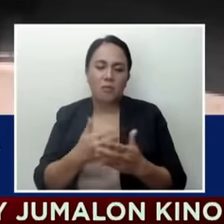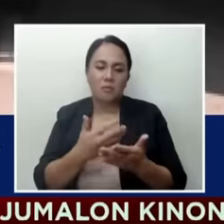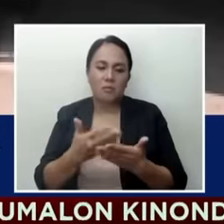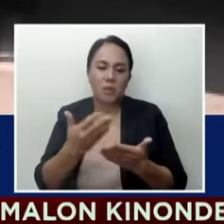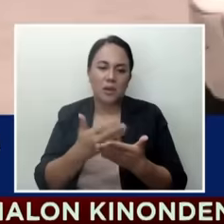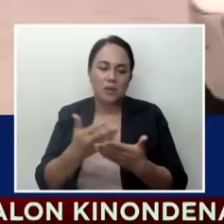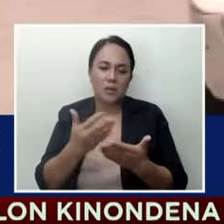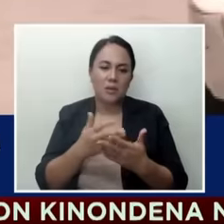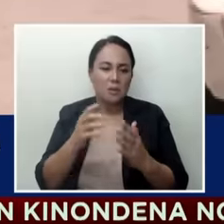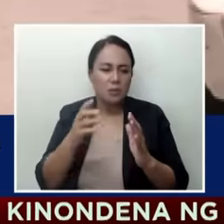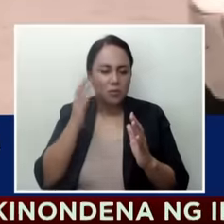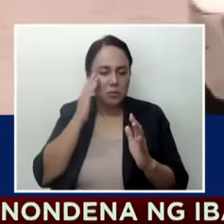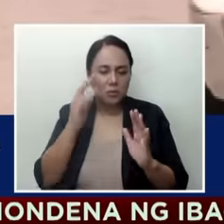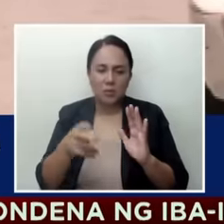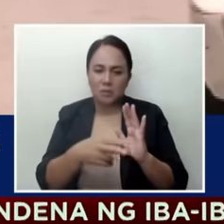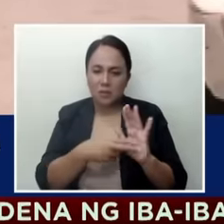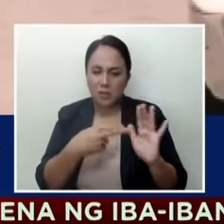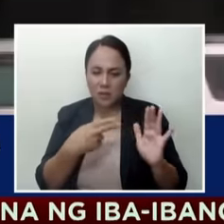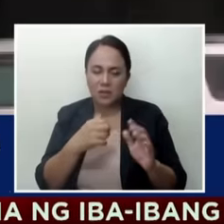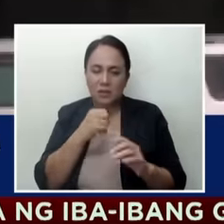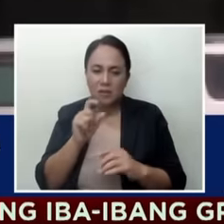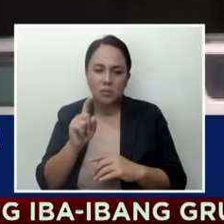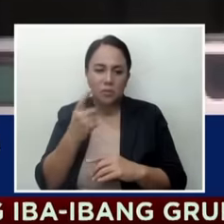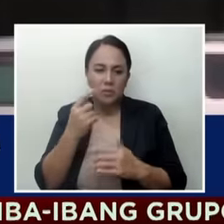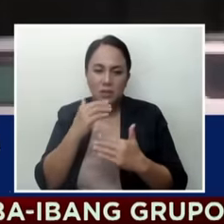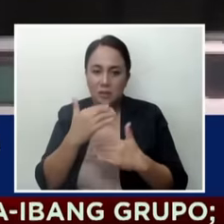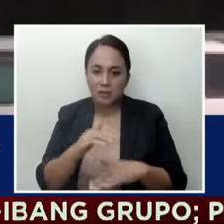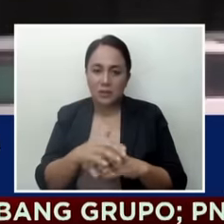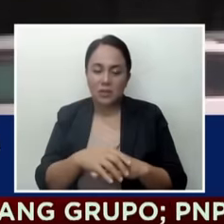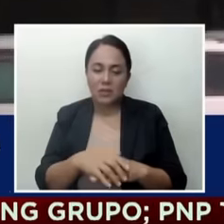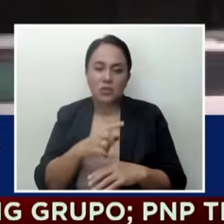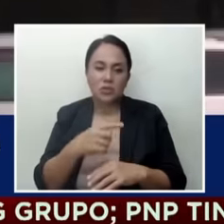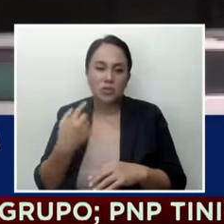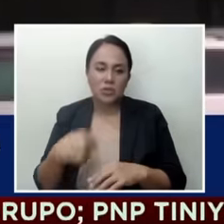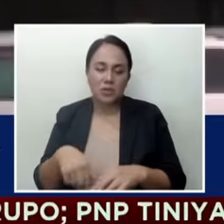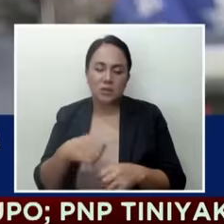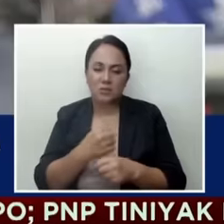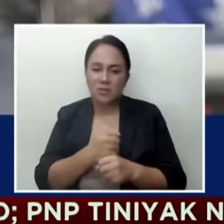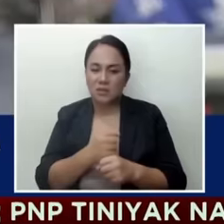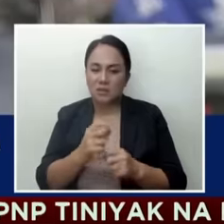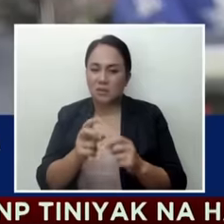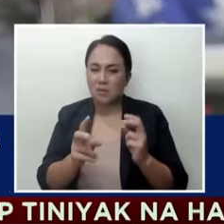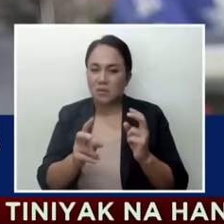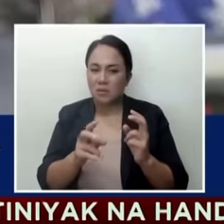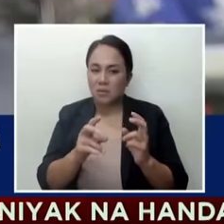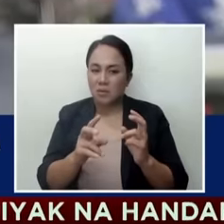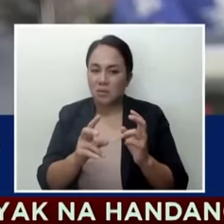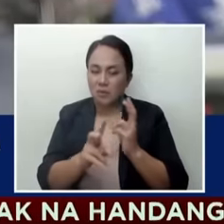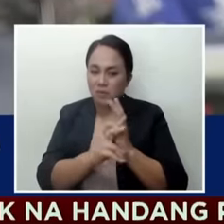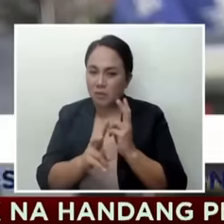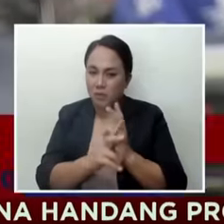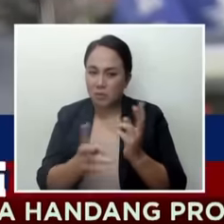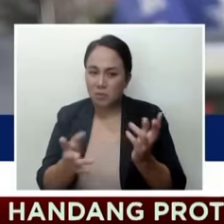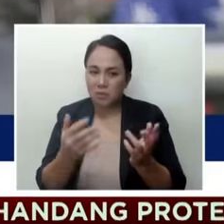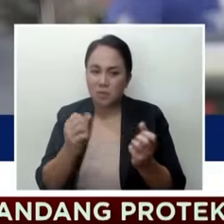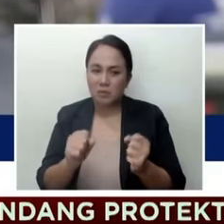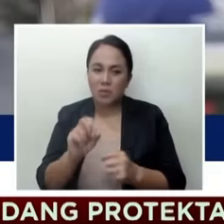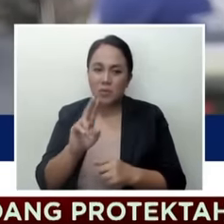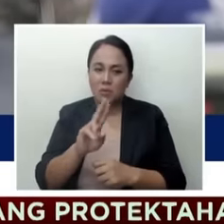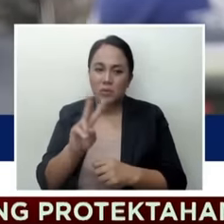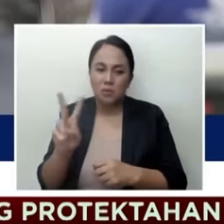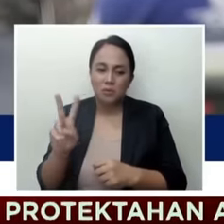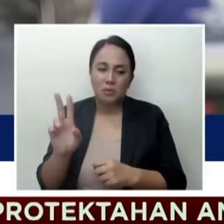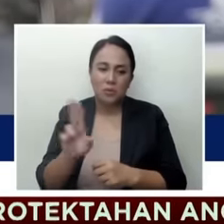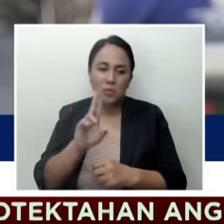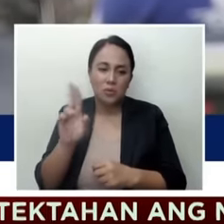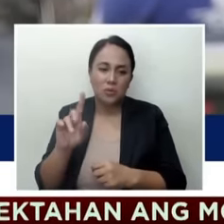kilalang brand ng van at hindi lang limitado sa Chinese-made vehicles. Baka pwedeng yung UV ay gumamit na